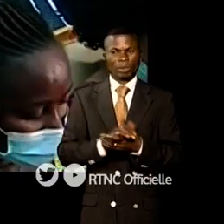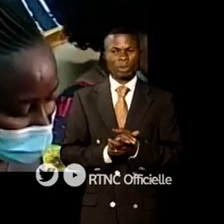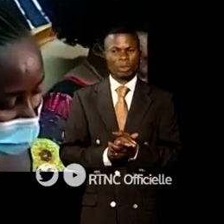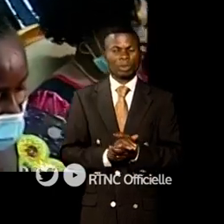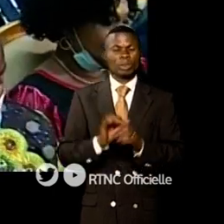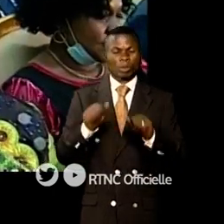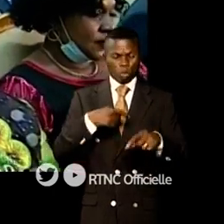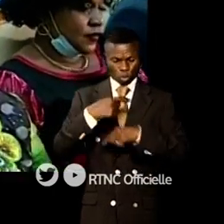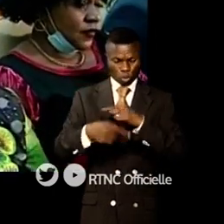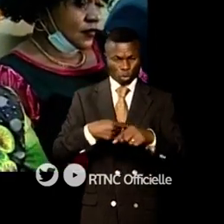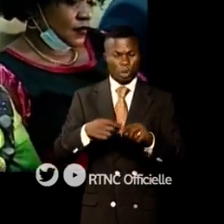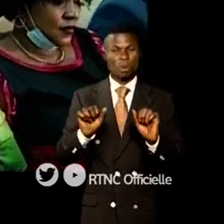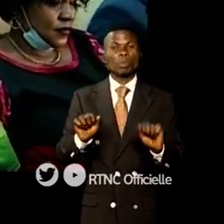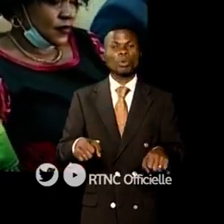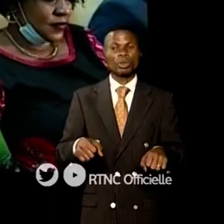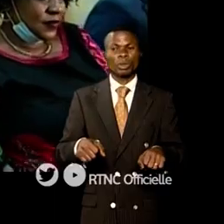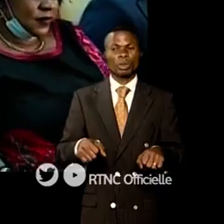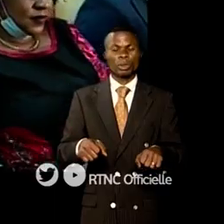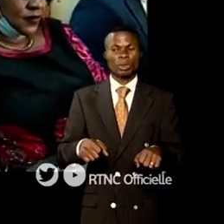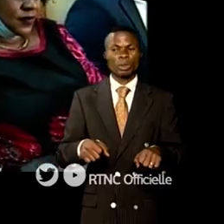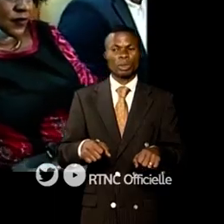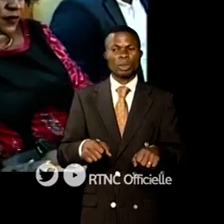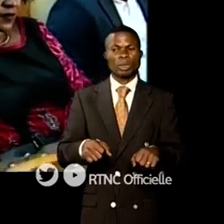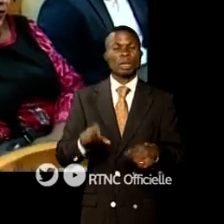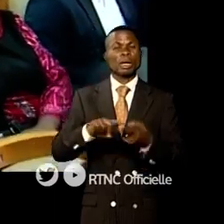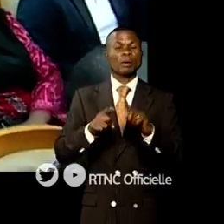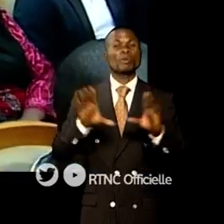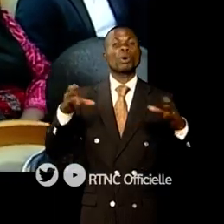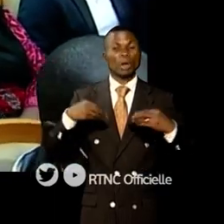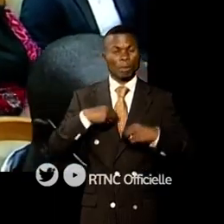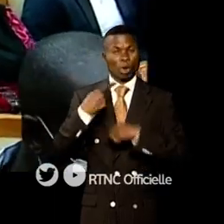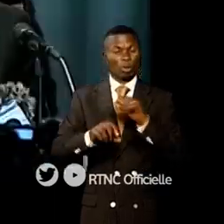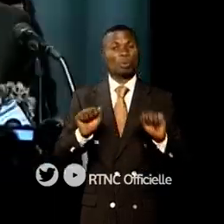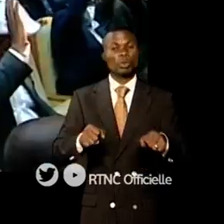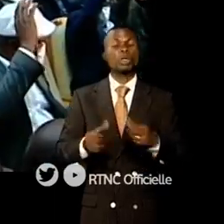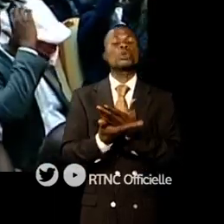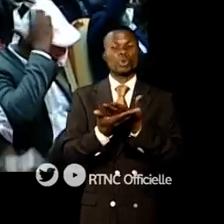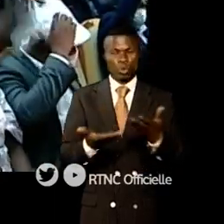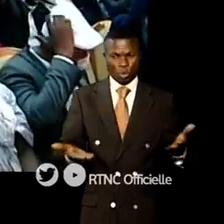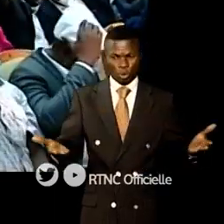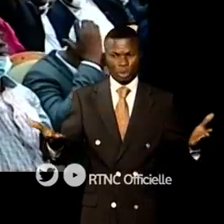Pouvons-nous procéder de cette manière-là, chers collègues?